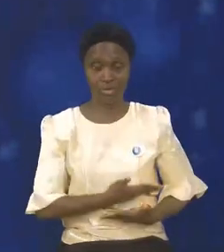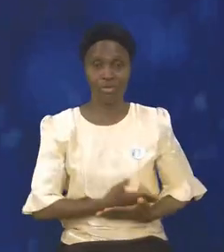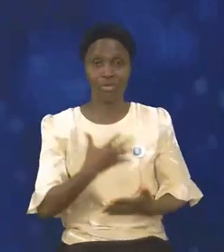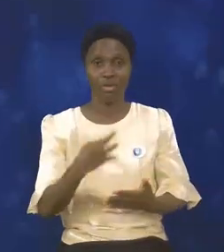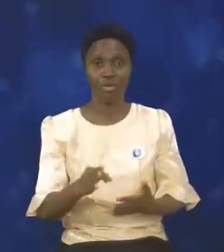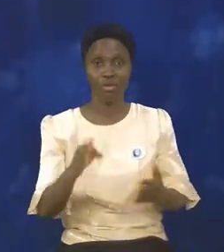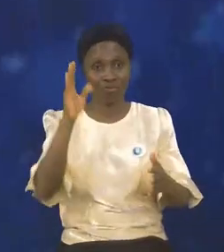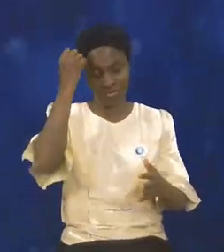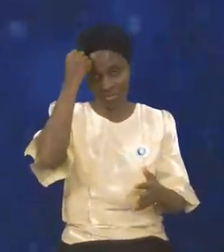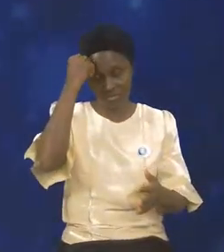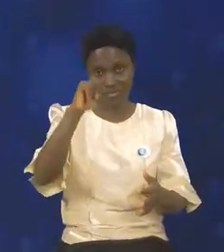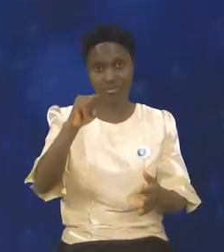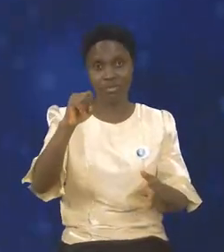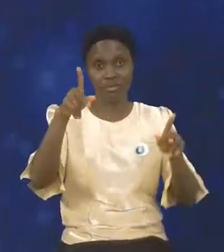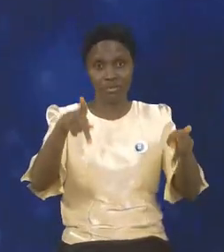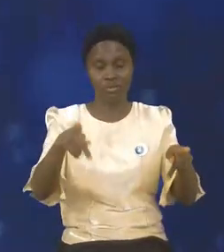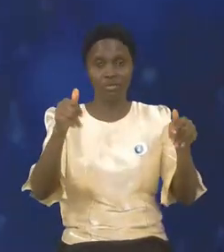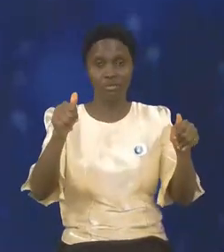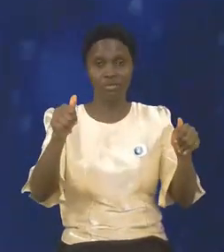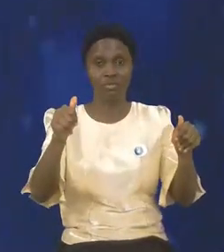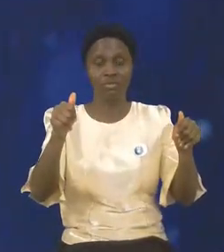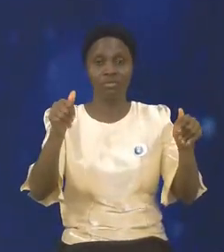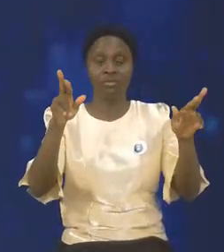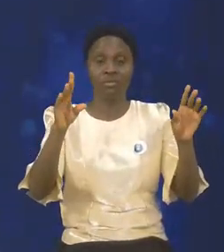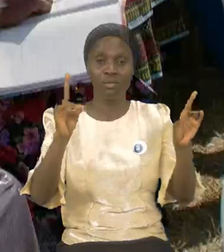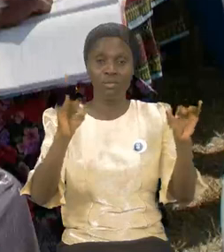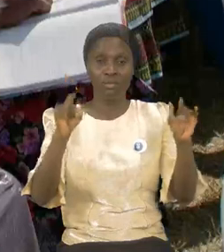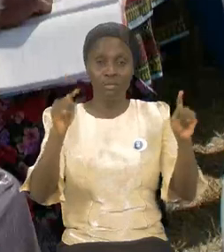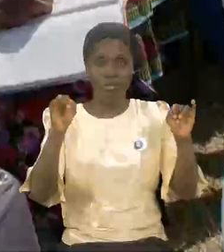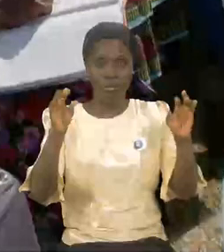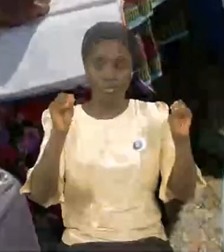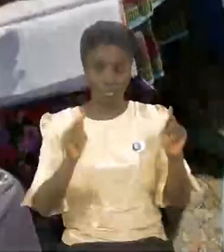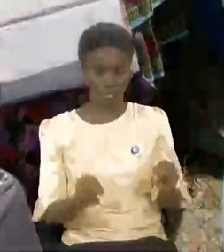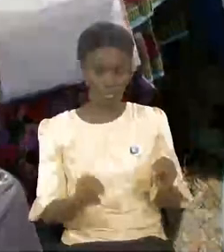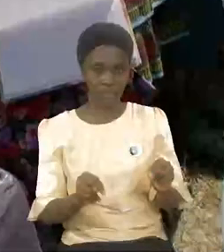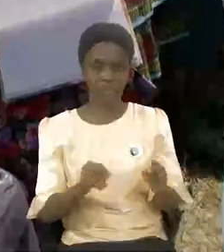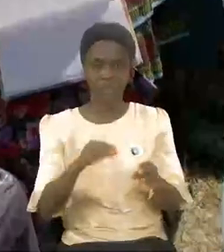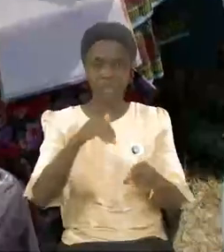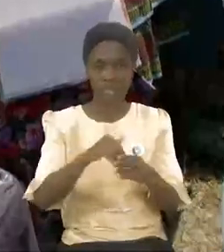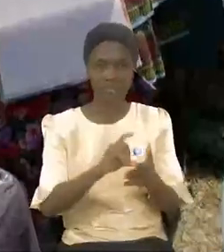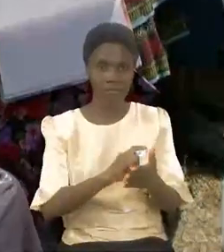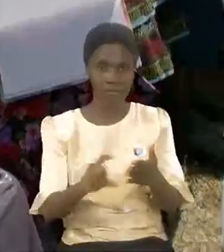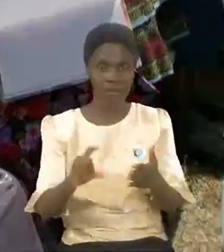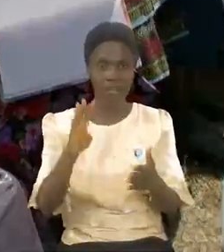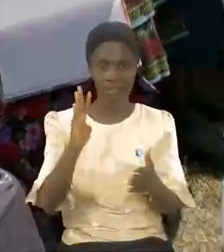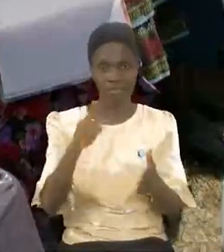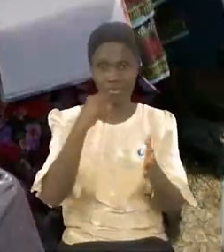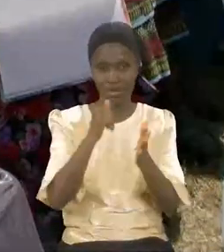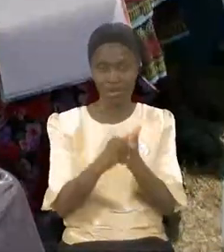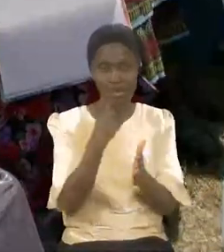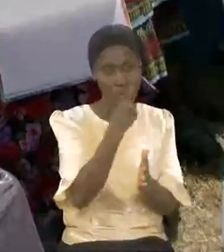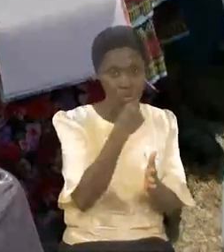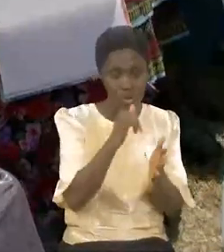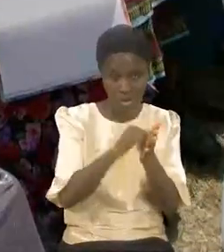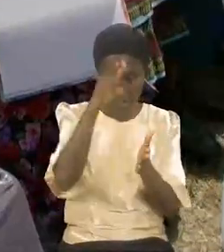jusqu'à ce que l'apostasie soit arrivée auparavant et qu'on ait vu paraître l'homme du péché, le fils de la perdition. L'Antichrist, quand il